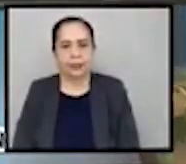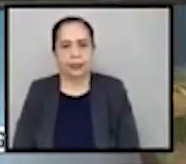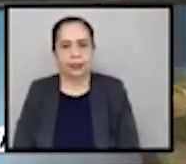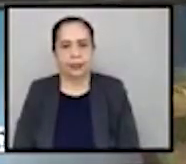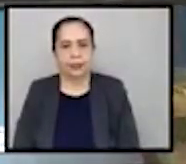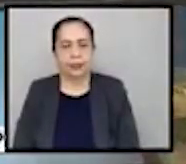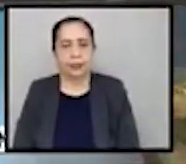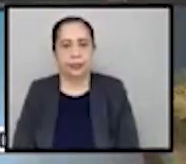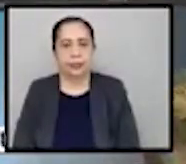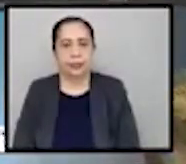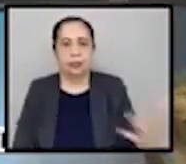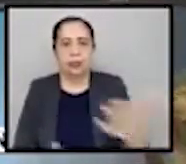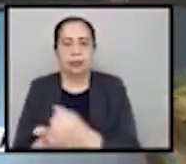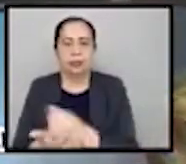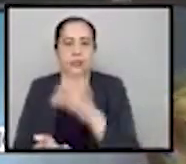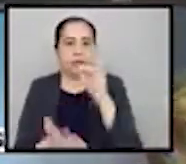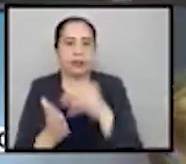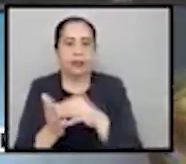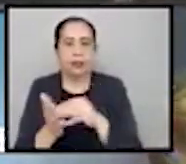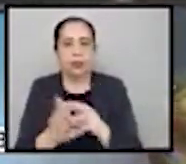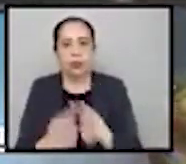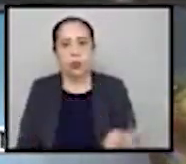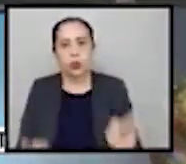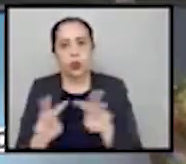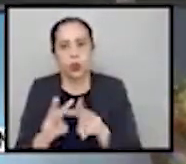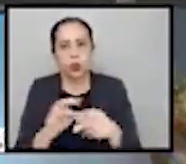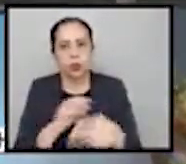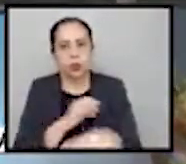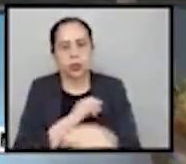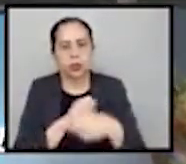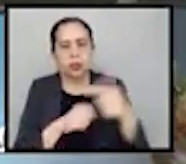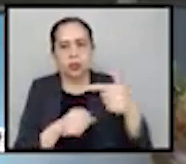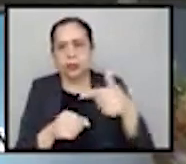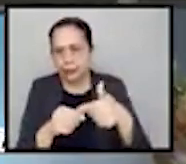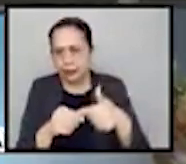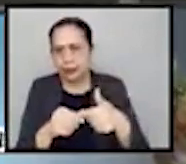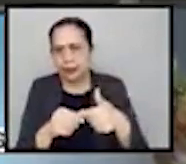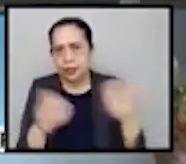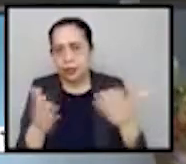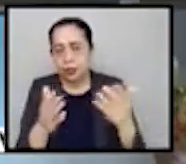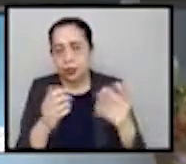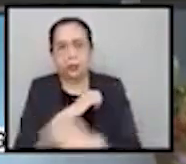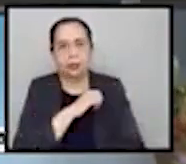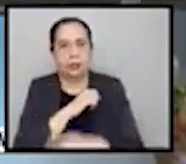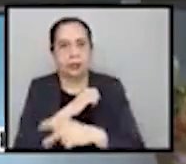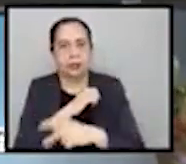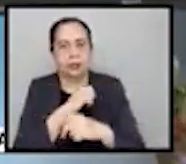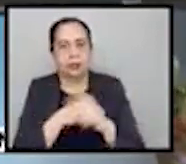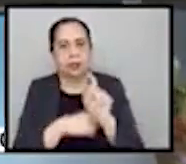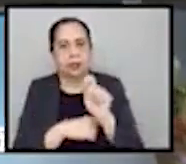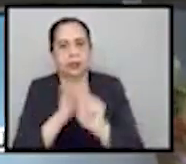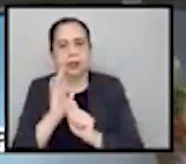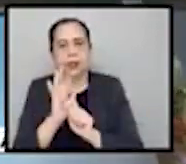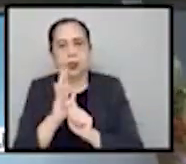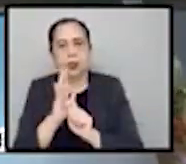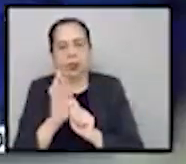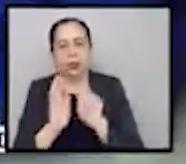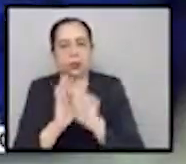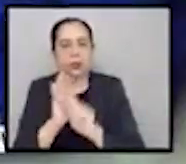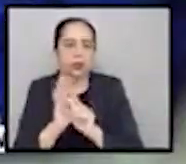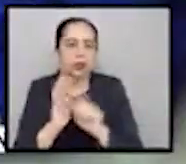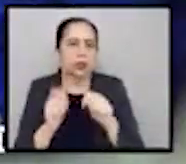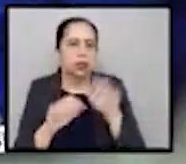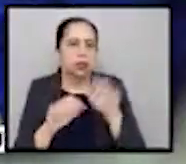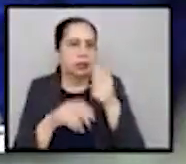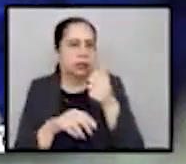Nakumpiskang nasa 7 milyong pisong halaga ng smuggled petroleum products sa probinsya ng Tawi-Tawi. 10 katawang arestado ayon